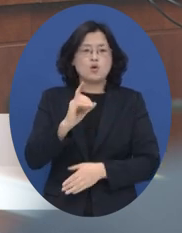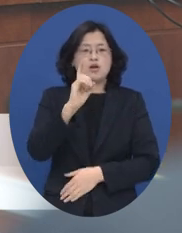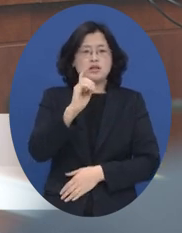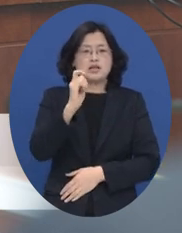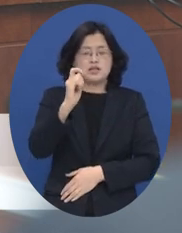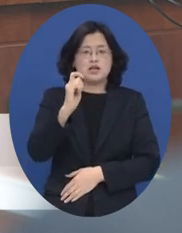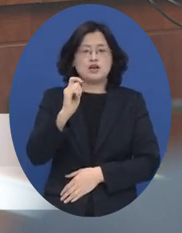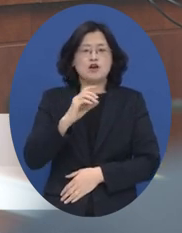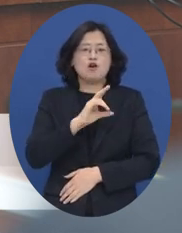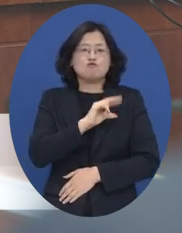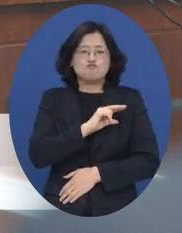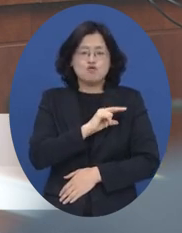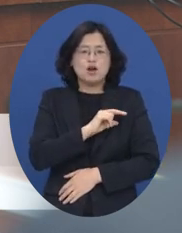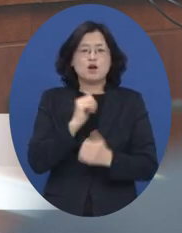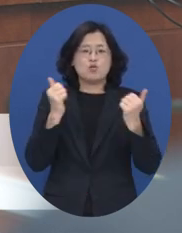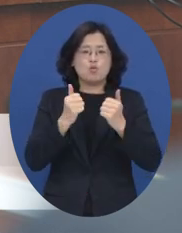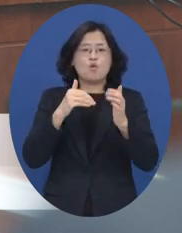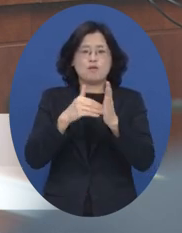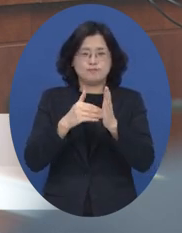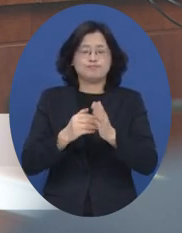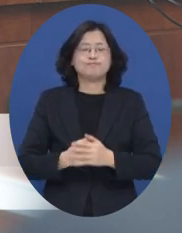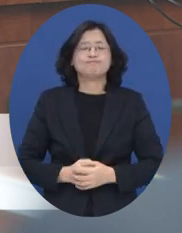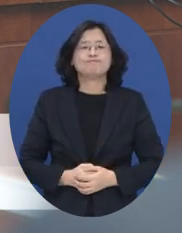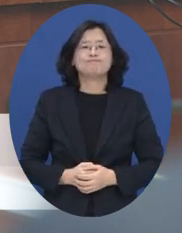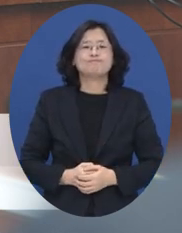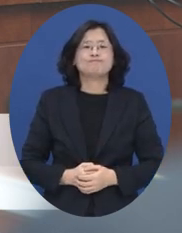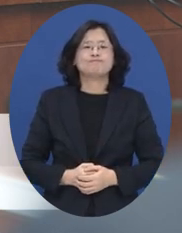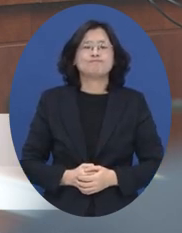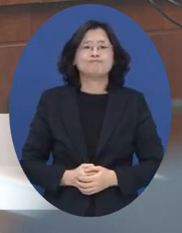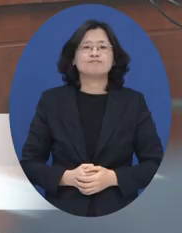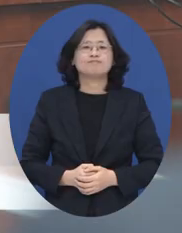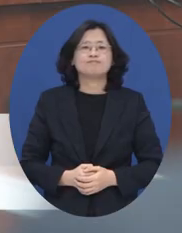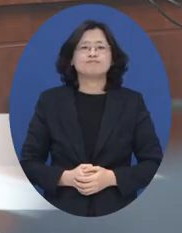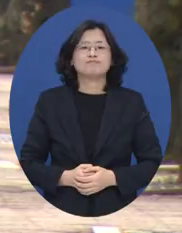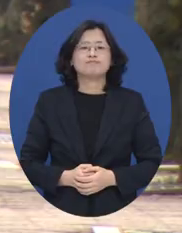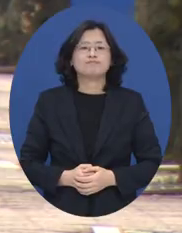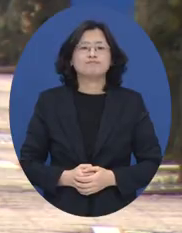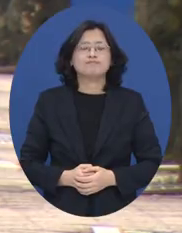국회 토론회가 열렸습니다. 구영세 기자가 현장 취재했습니다.